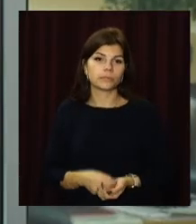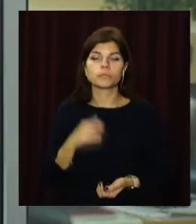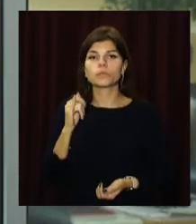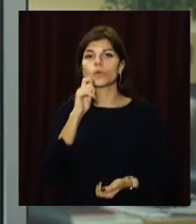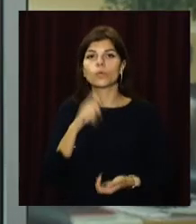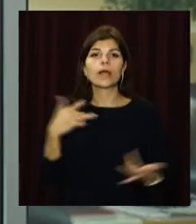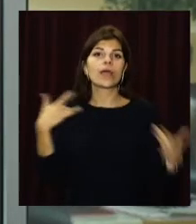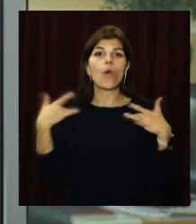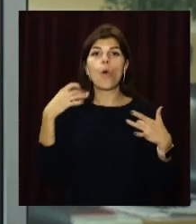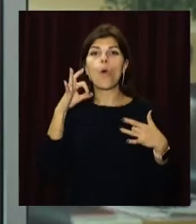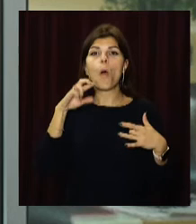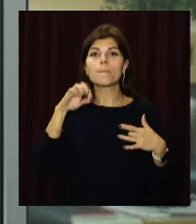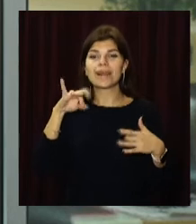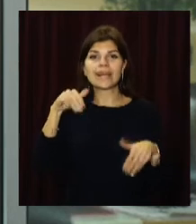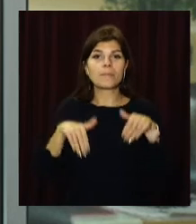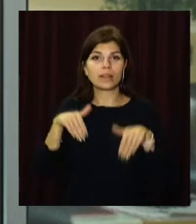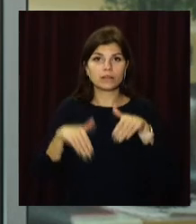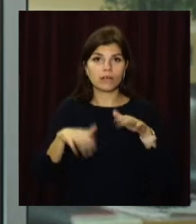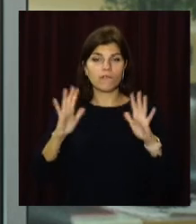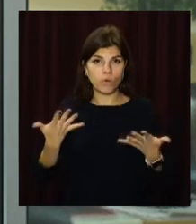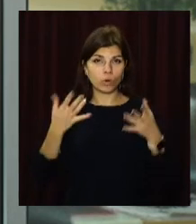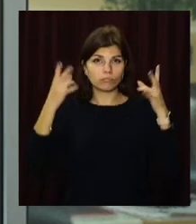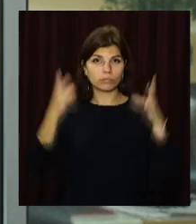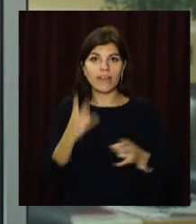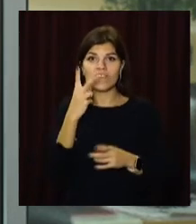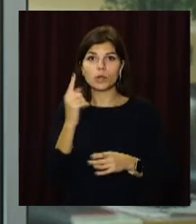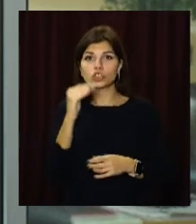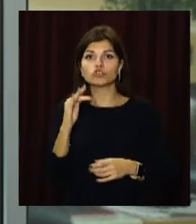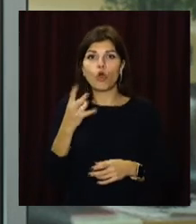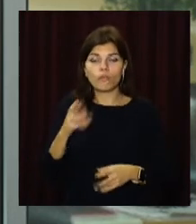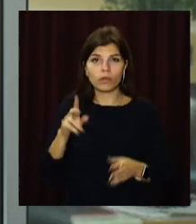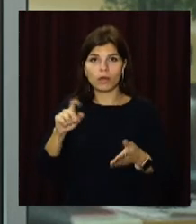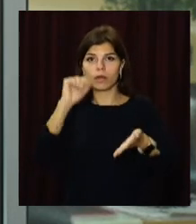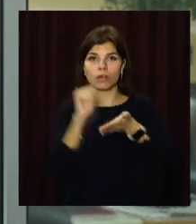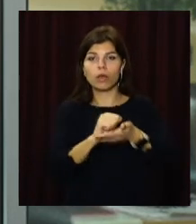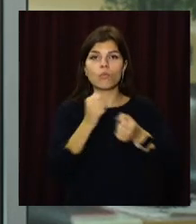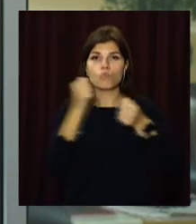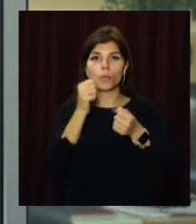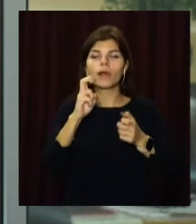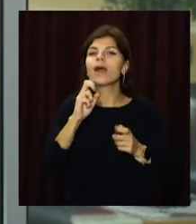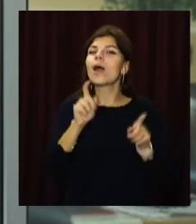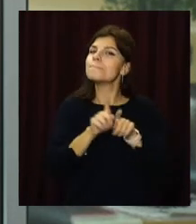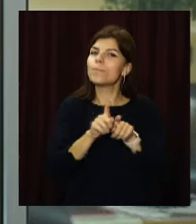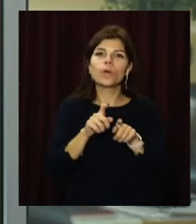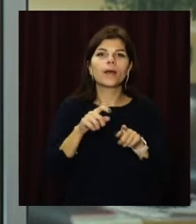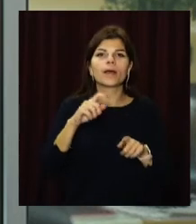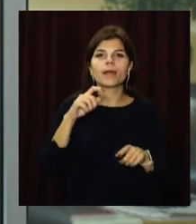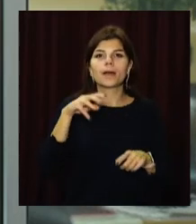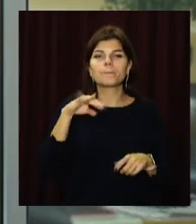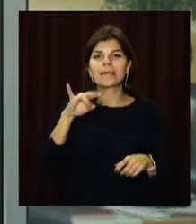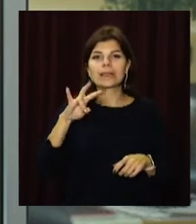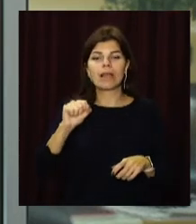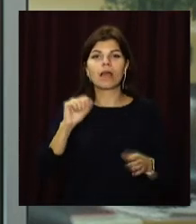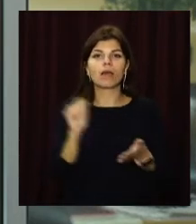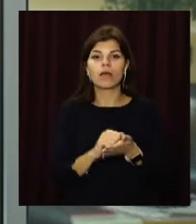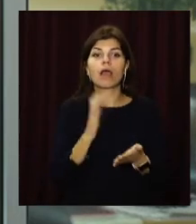театр опери та балету замінували. 21 жовтня близько 21-ї таке повідомлення під час спектаклю гучномовцем